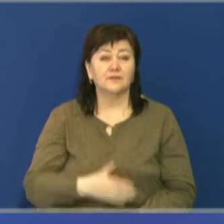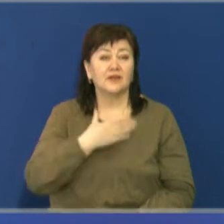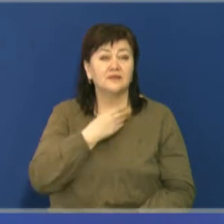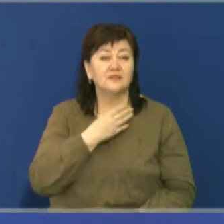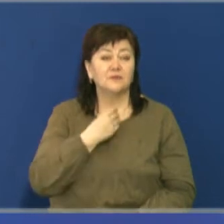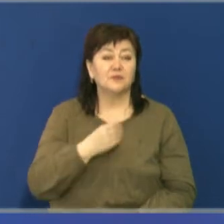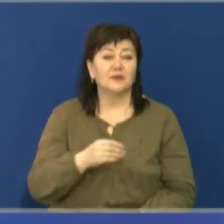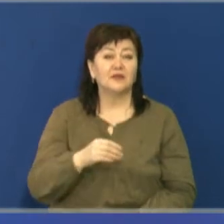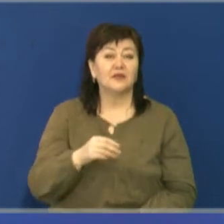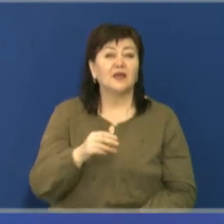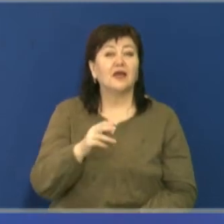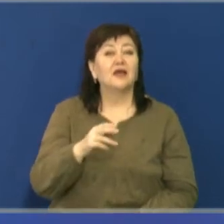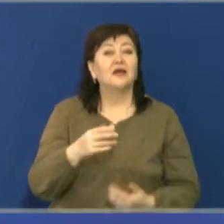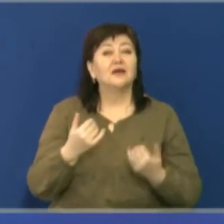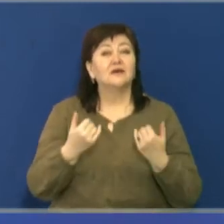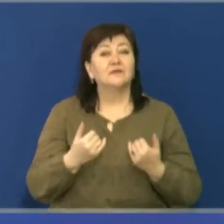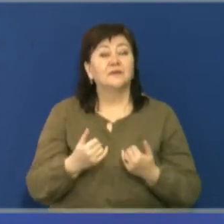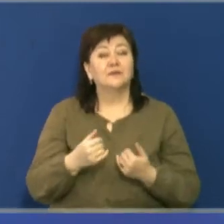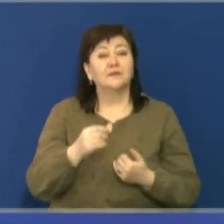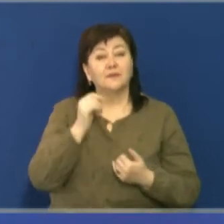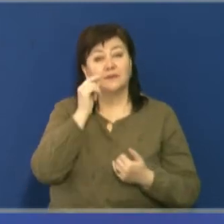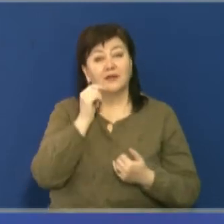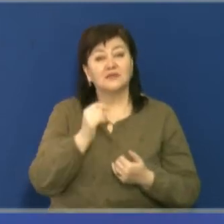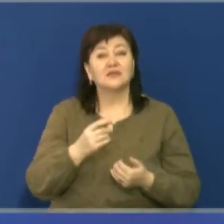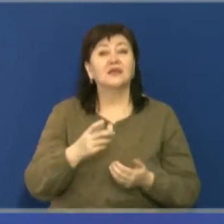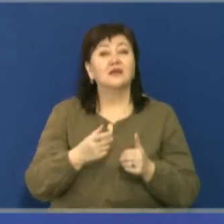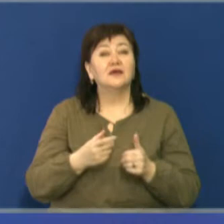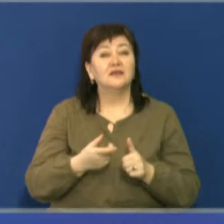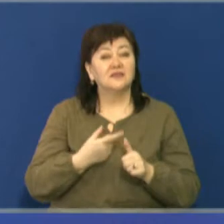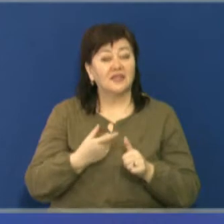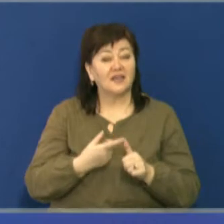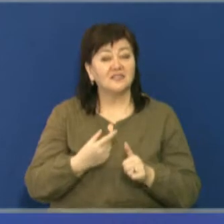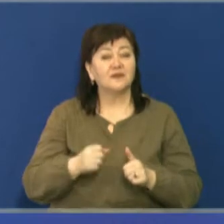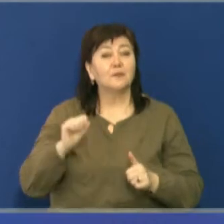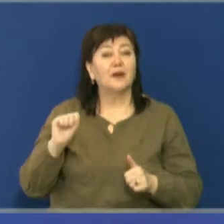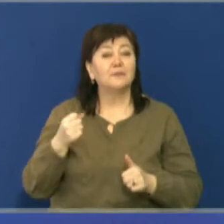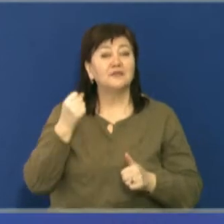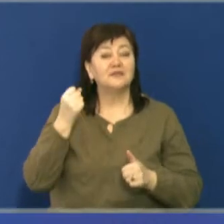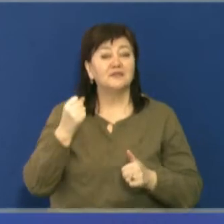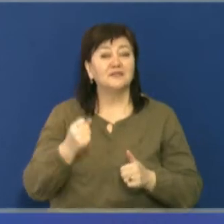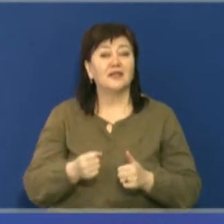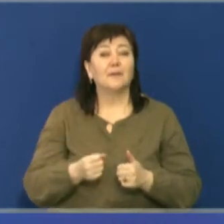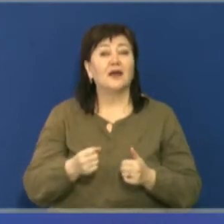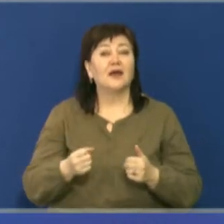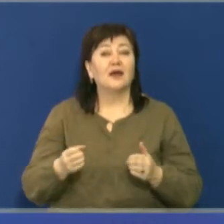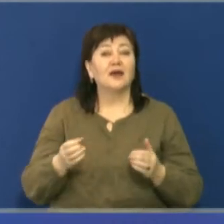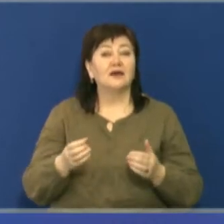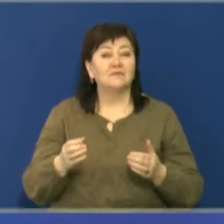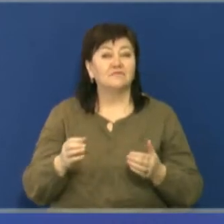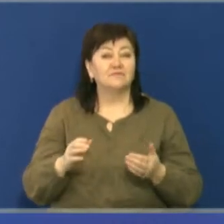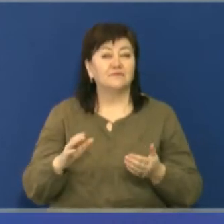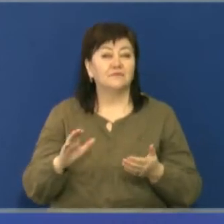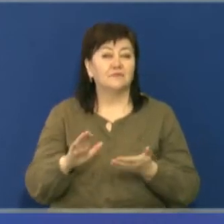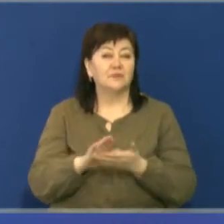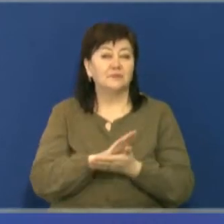Семейлік Дәурен Күлшегішев қайырымдылық керуені байқауының жеңімпаз атанды. Республикалық байқауды Нұрсұлтан Назарбаев қоры мен іскер әйелдер